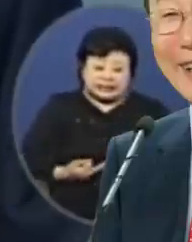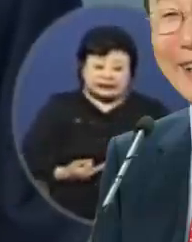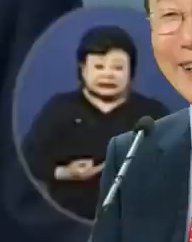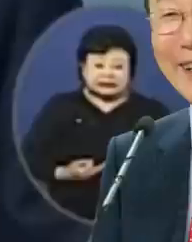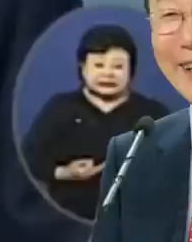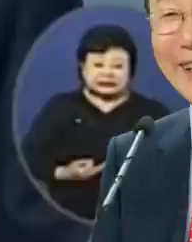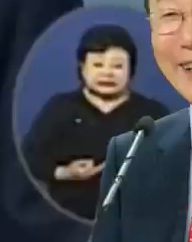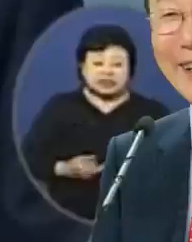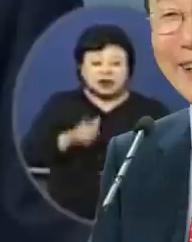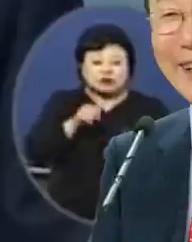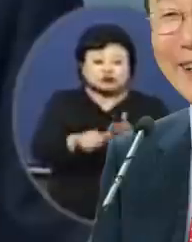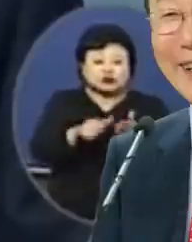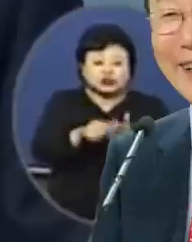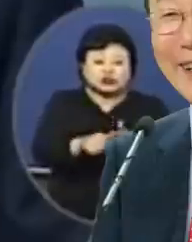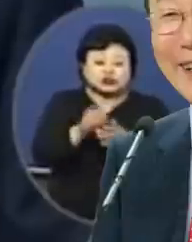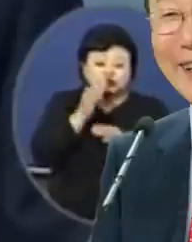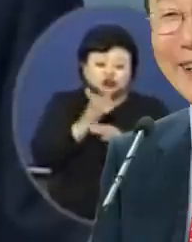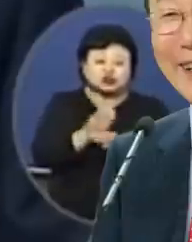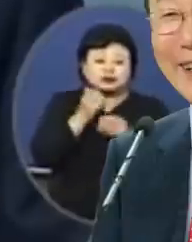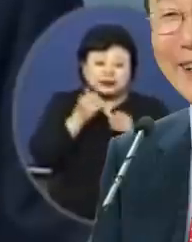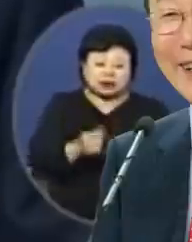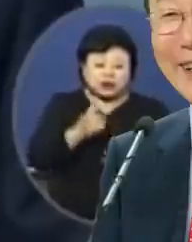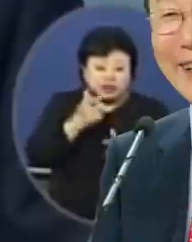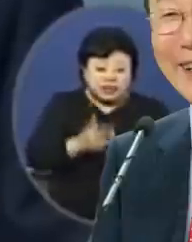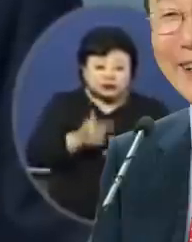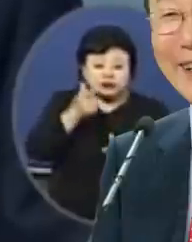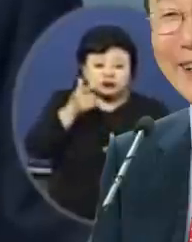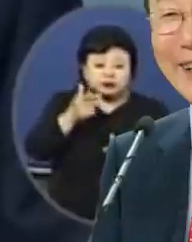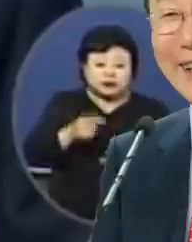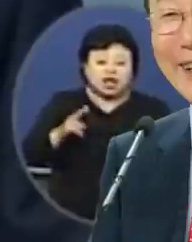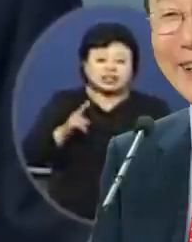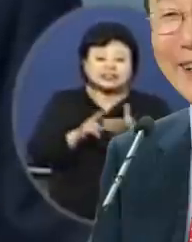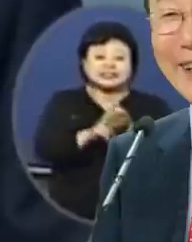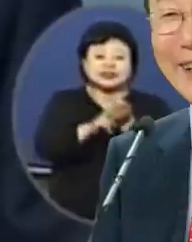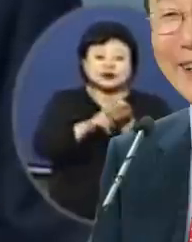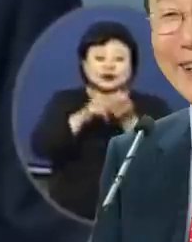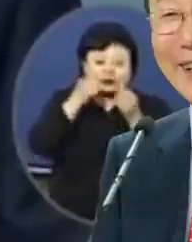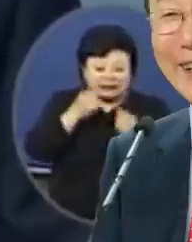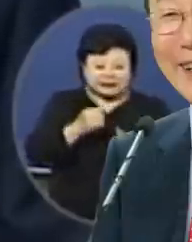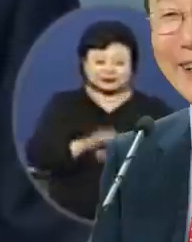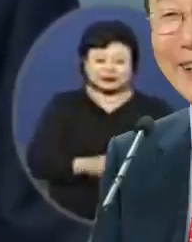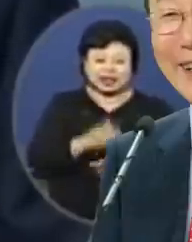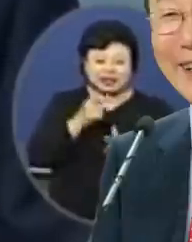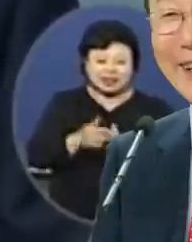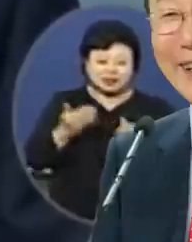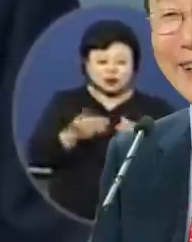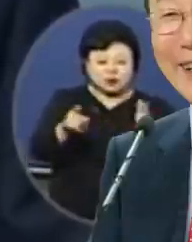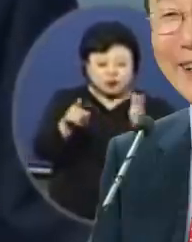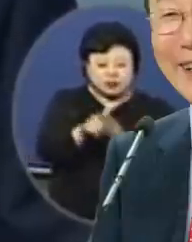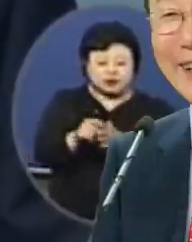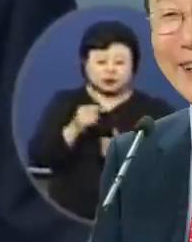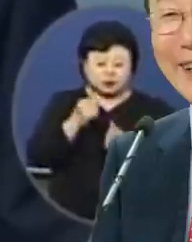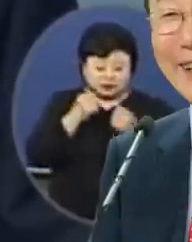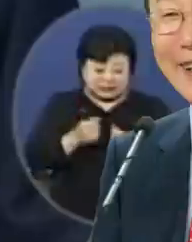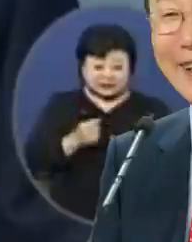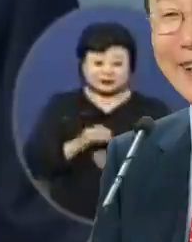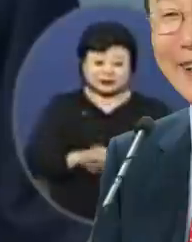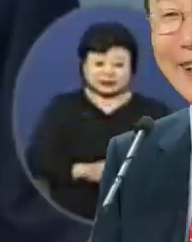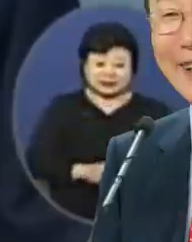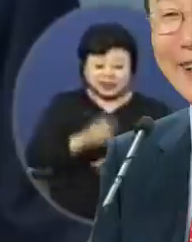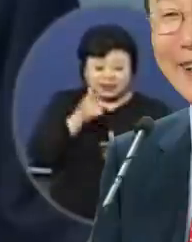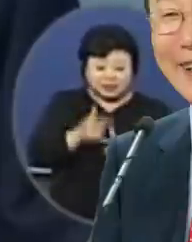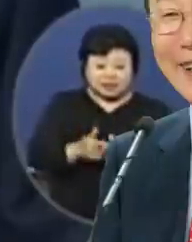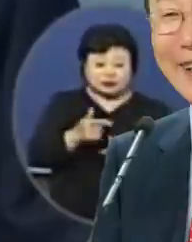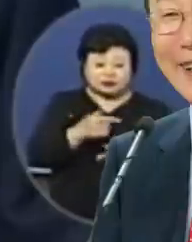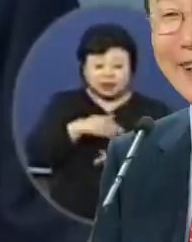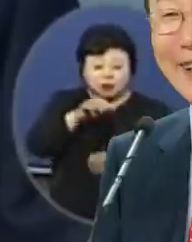제자들은 물질 위주로서 살았고 예수님은 기적으로 사는 것입니다. 예수님은 믿음으로 사는 것입니다.